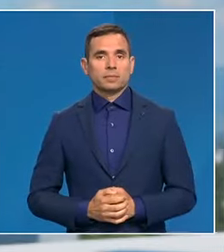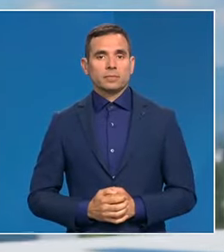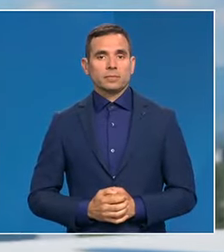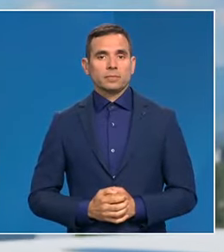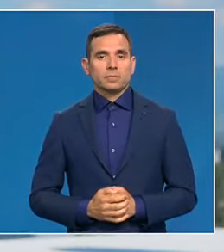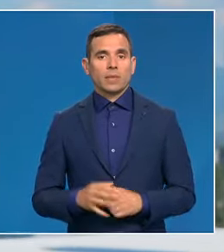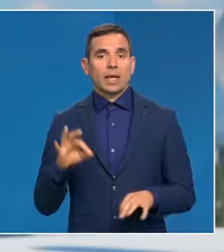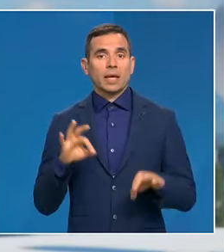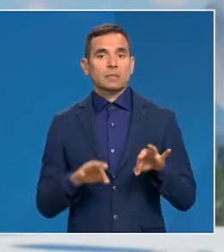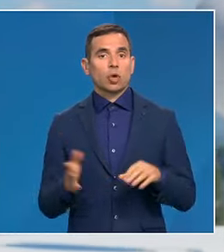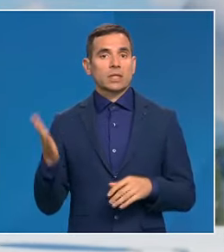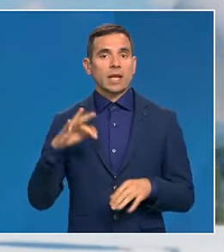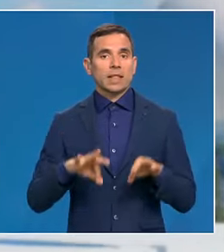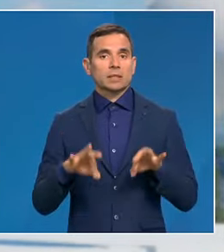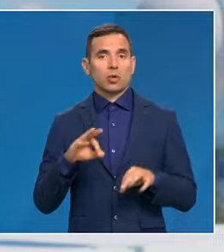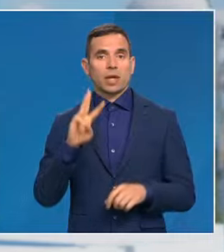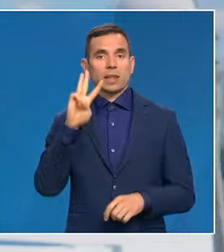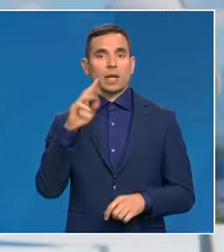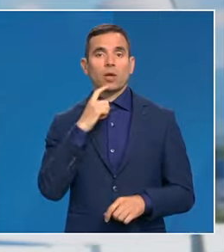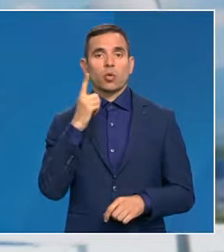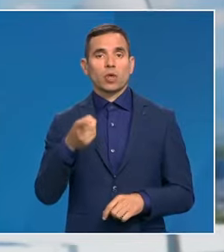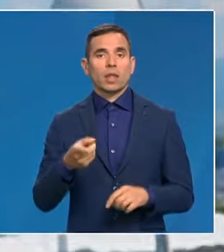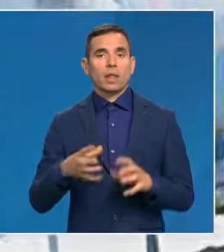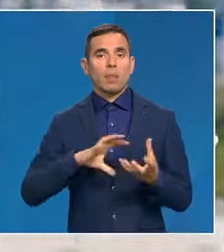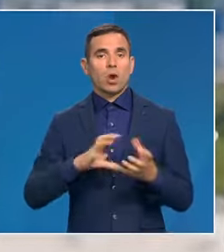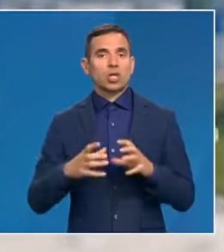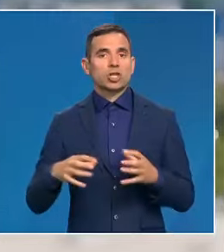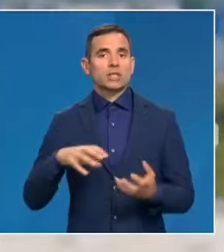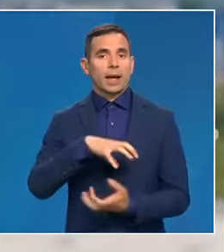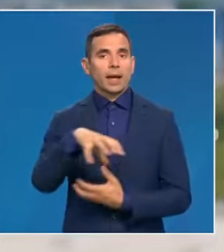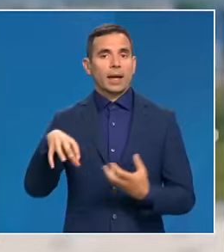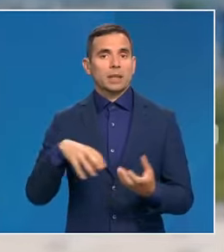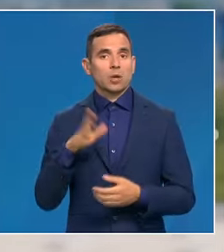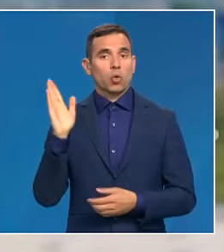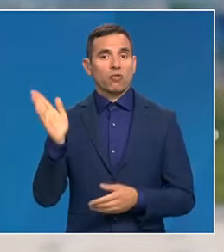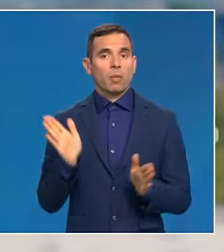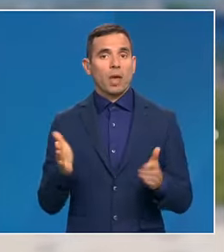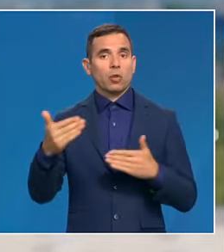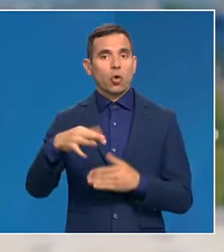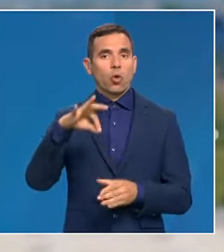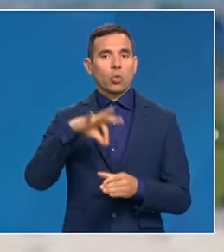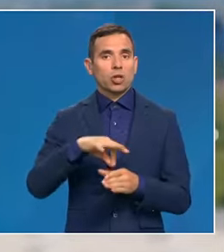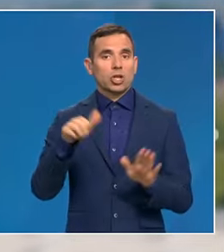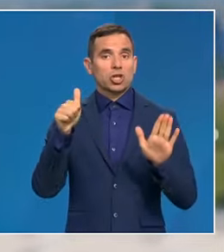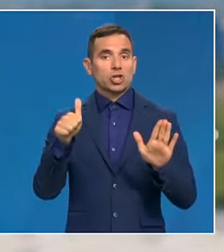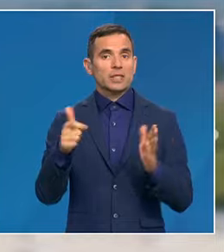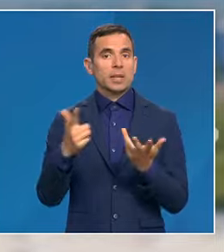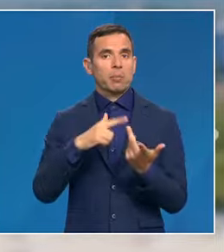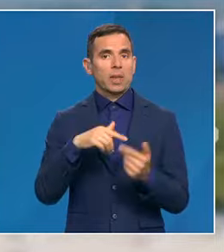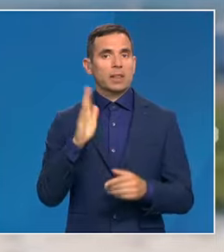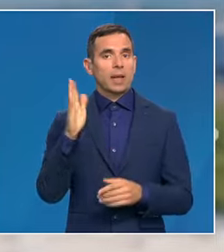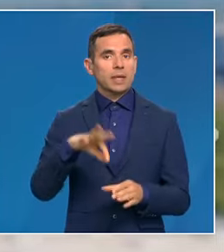Избори след избори и 3 години на политическа криза. Отиваме до урните за 6-ти път, за да изберем